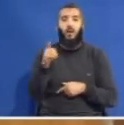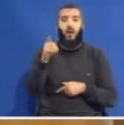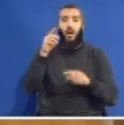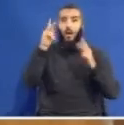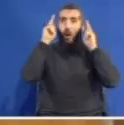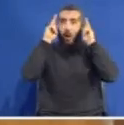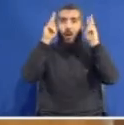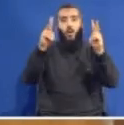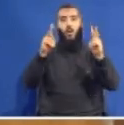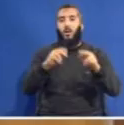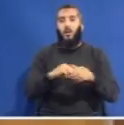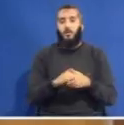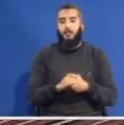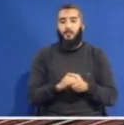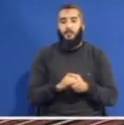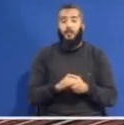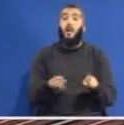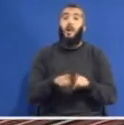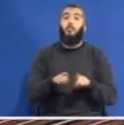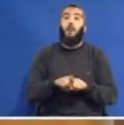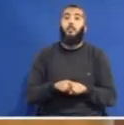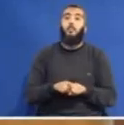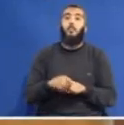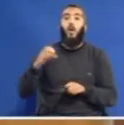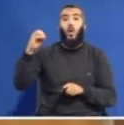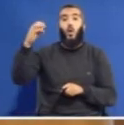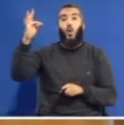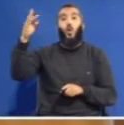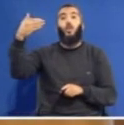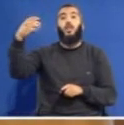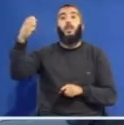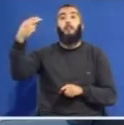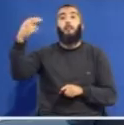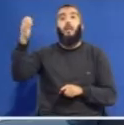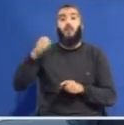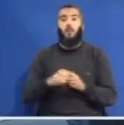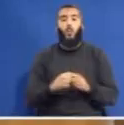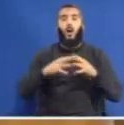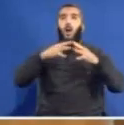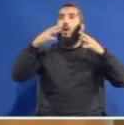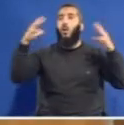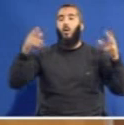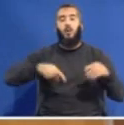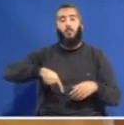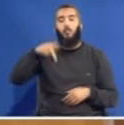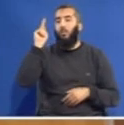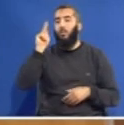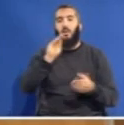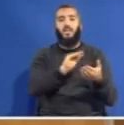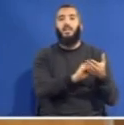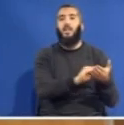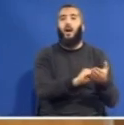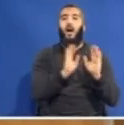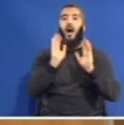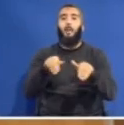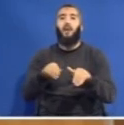فلذلك وسيدنا عثمان رضي الله تعالى عنه أكبر منفق بعد سيدنا أبي بكر الصديق